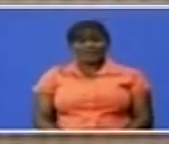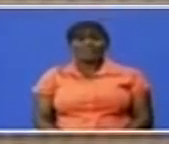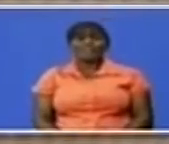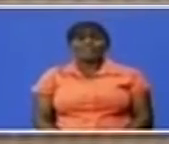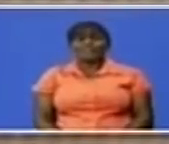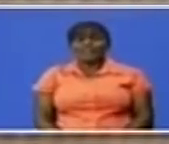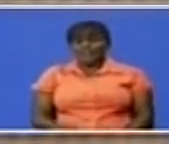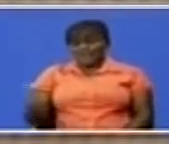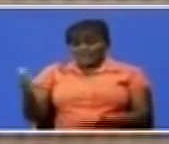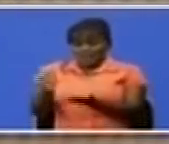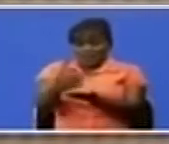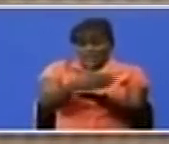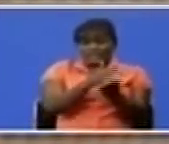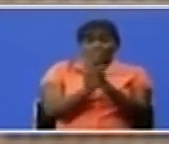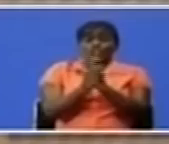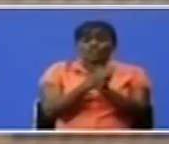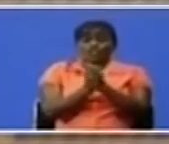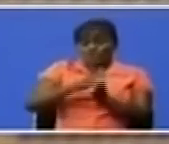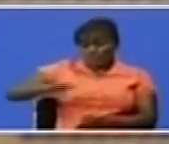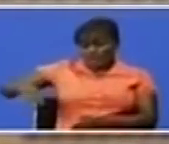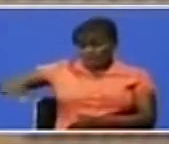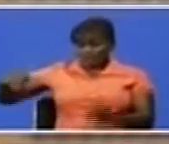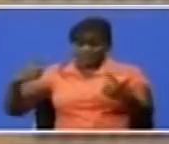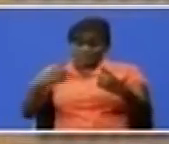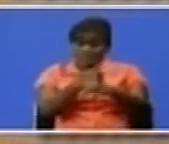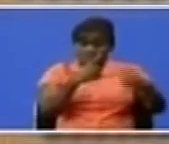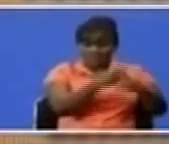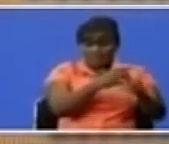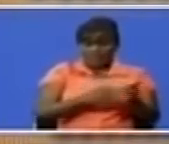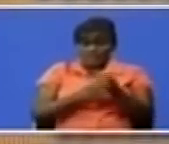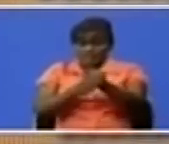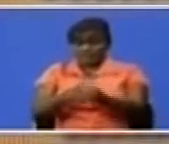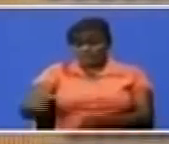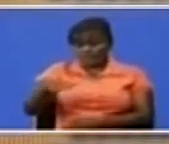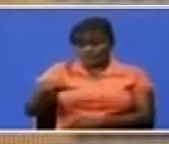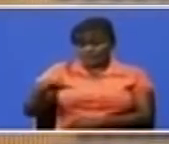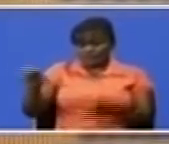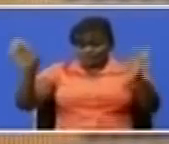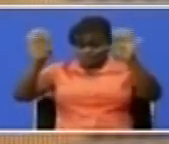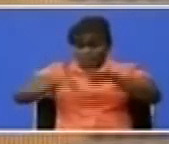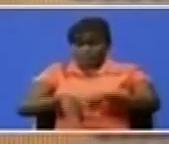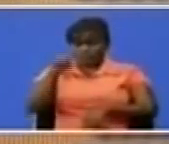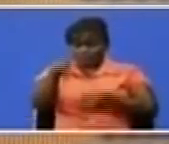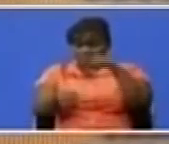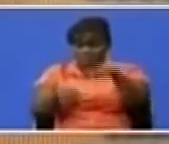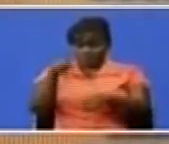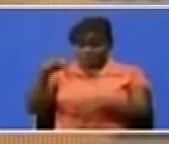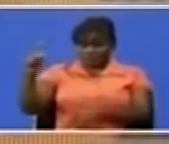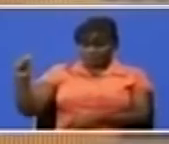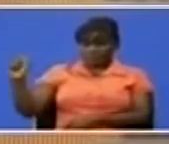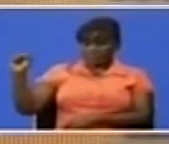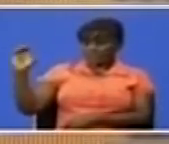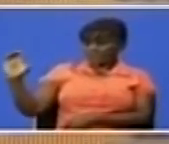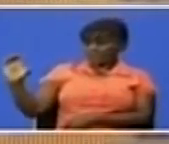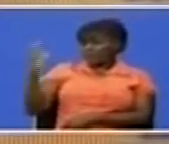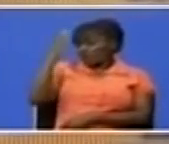Kwenye mkusanyiko wetu wa taarifa kutoka kaunti mbalimbali, viongozi wa eneo la South Rift wamekashifu tume ya huduma kwa walimu TSC